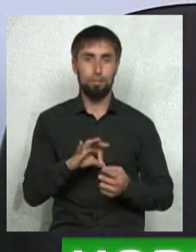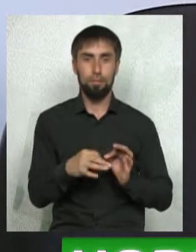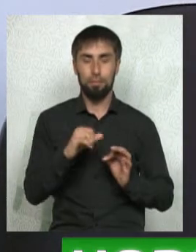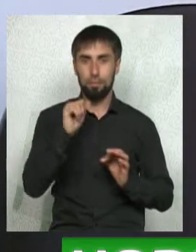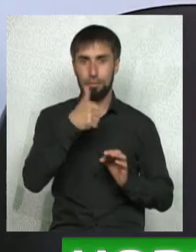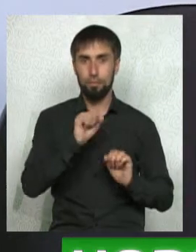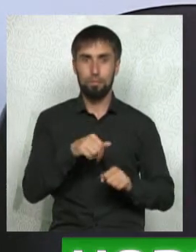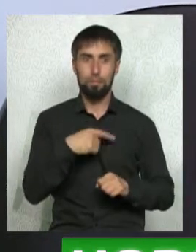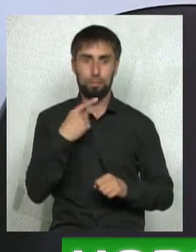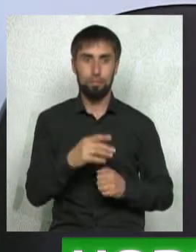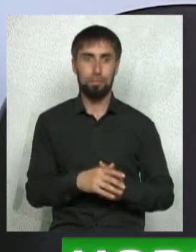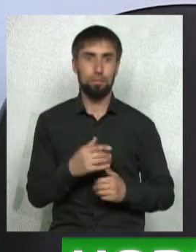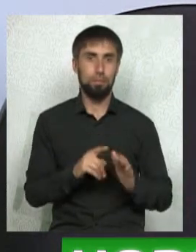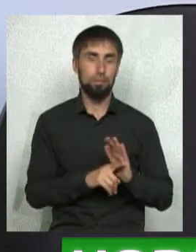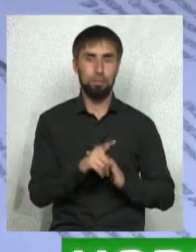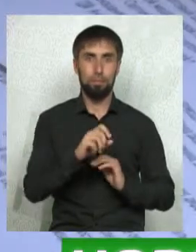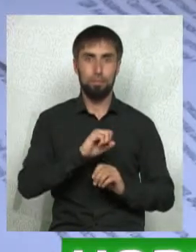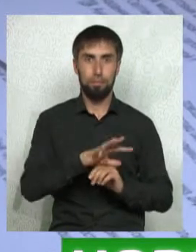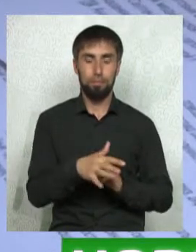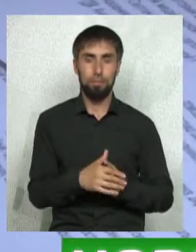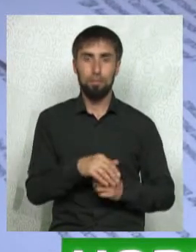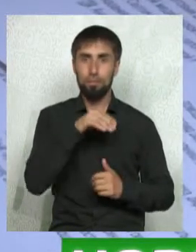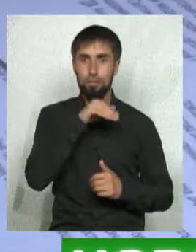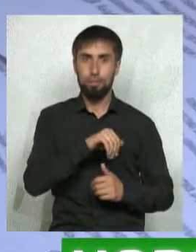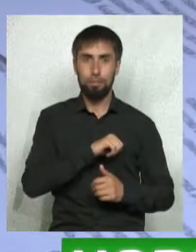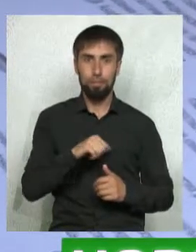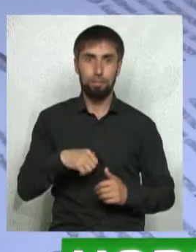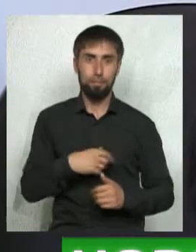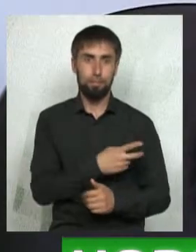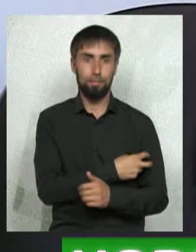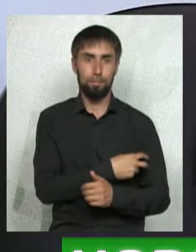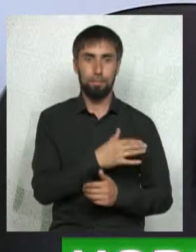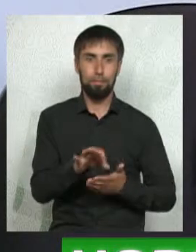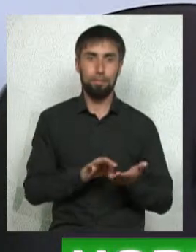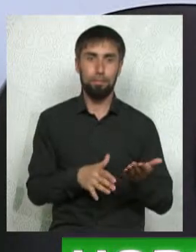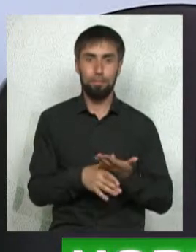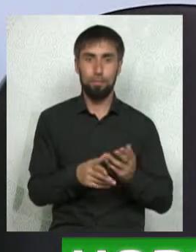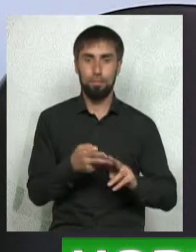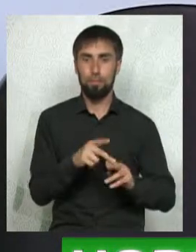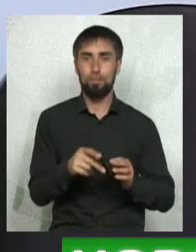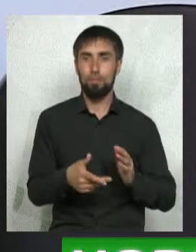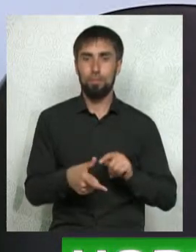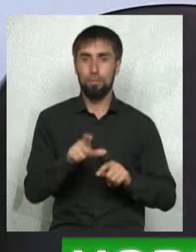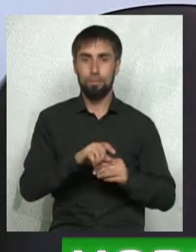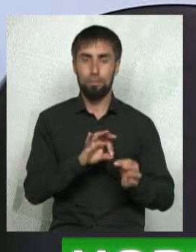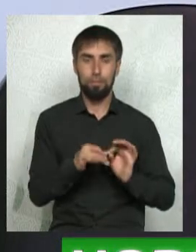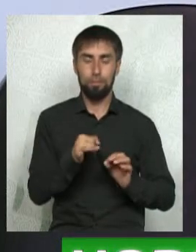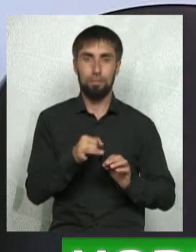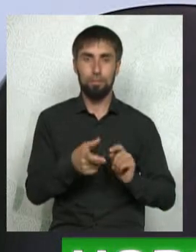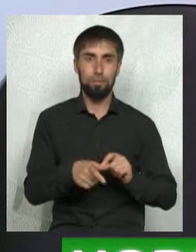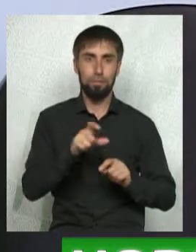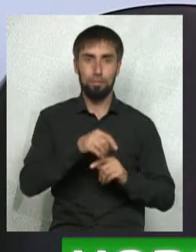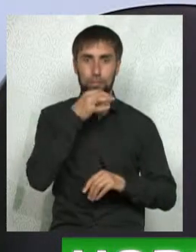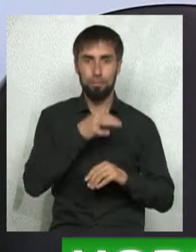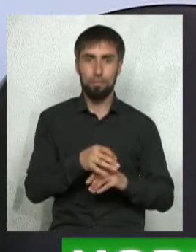можно сказать, вот с началом пандемии. Профессия сама врач скорой помощи, она очень сложная, очень ответственная. И